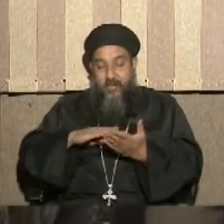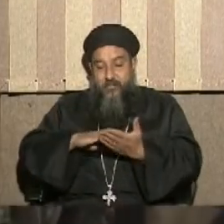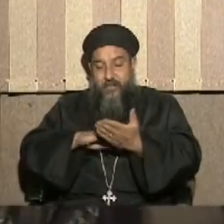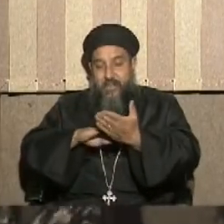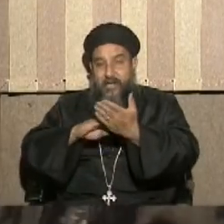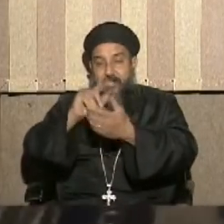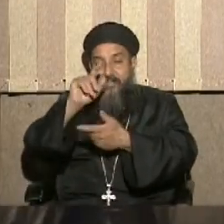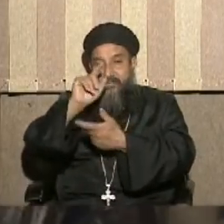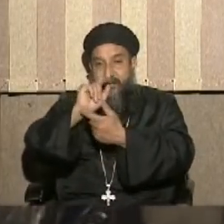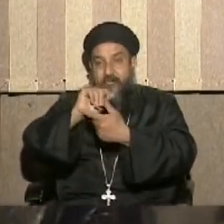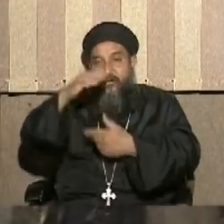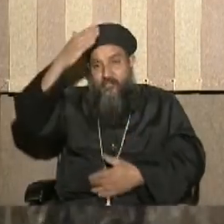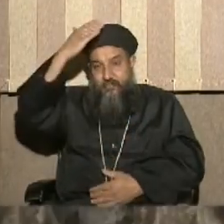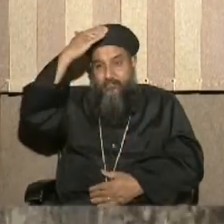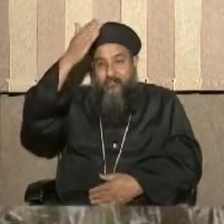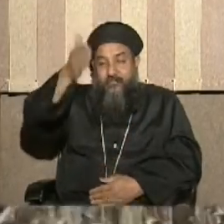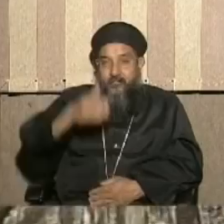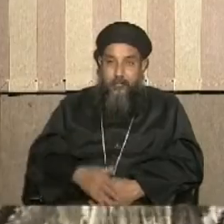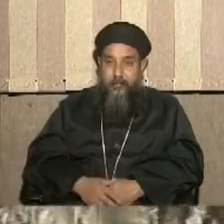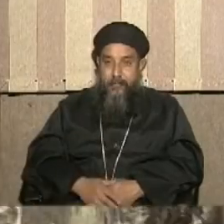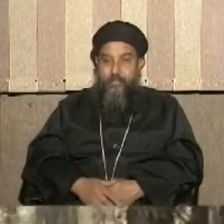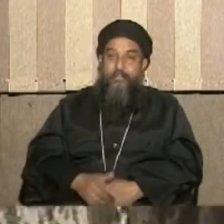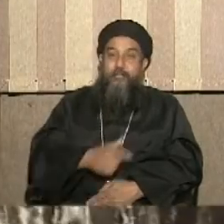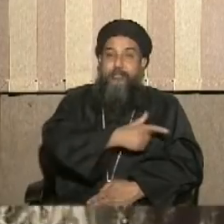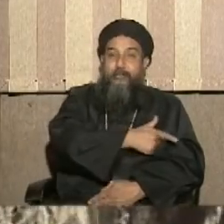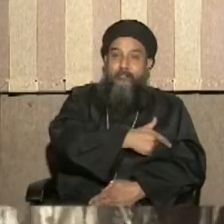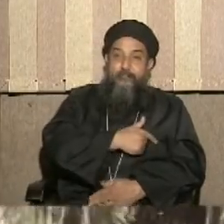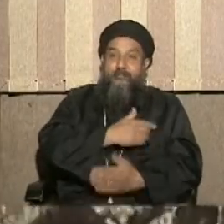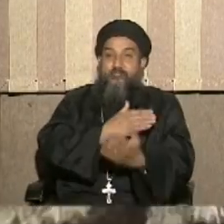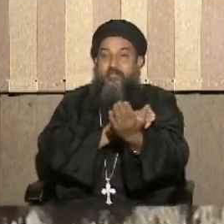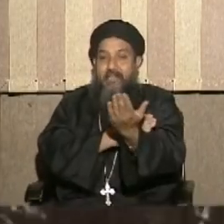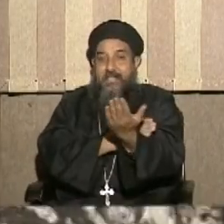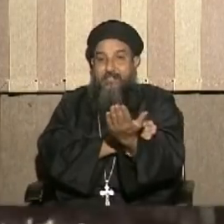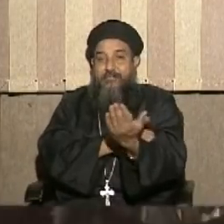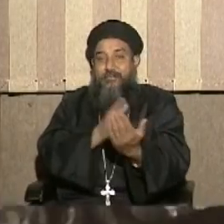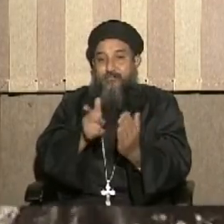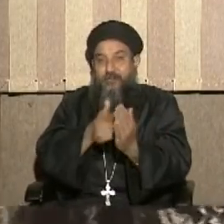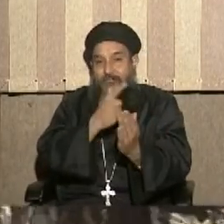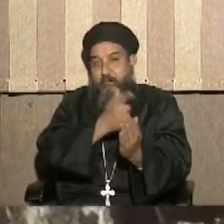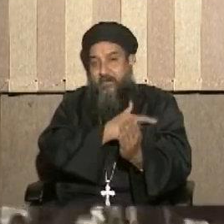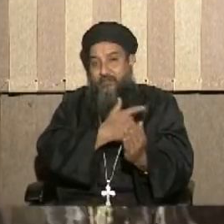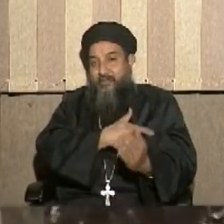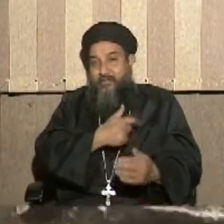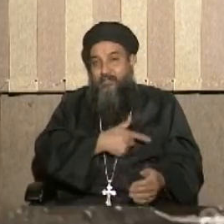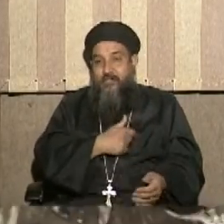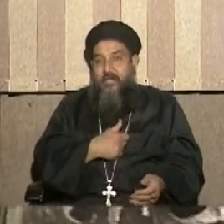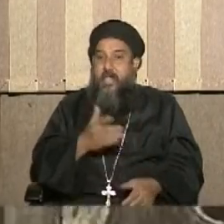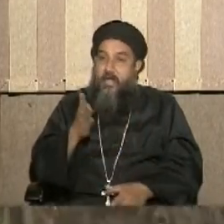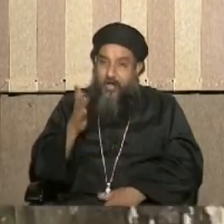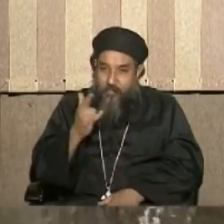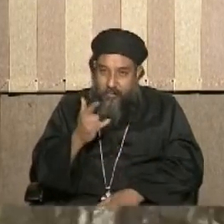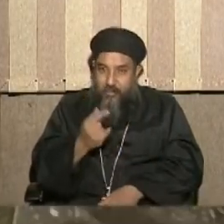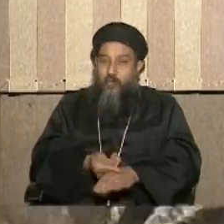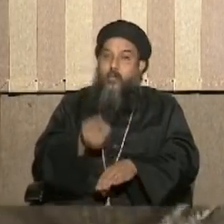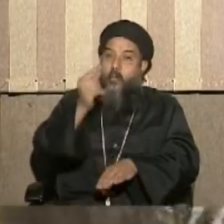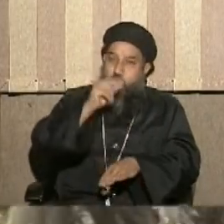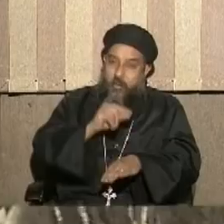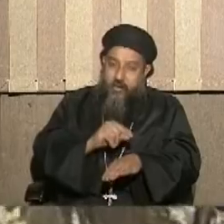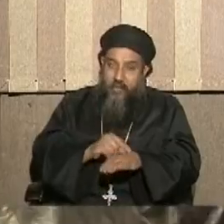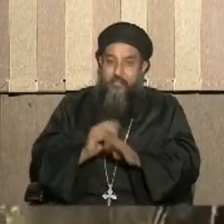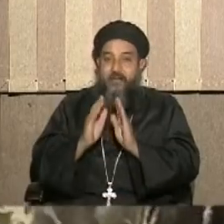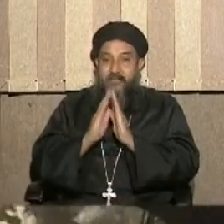ربنا يحافظ عليكم ويبارك. هيدي أسماء كل قرايبنا ومعارفنا اللي محتاجين